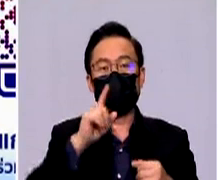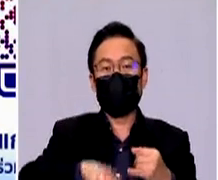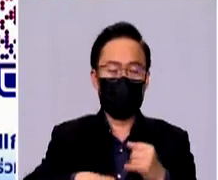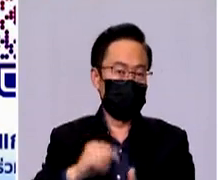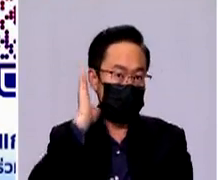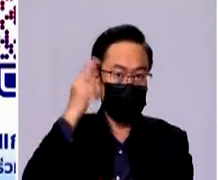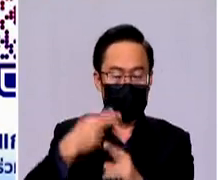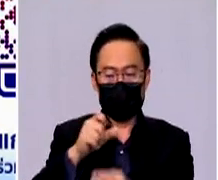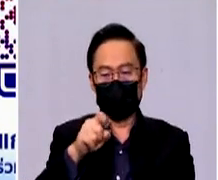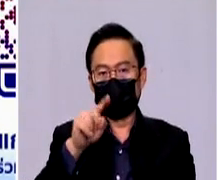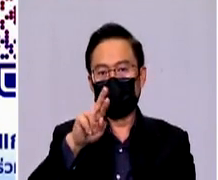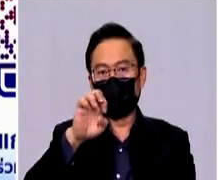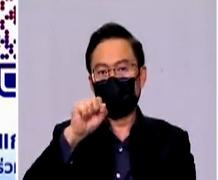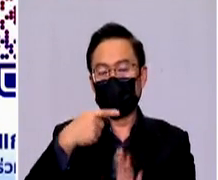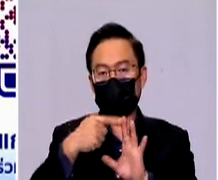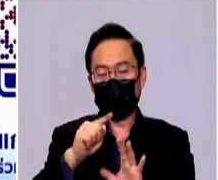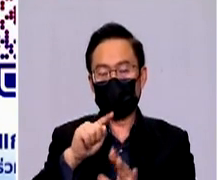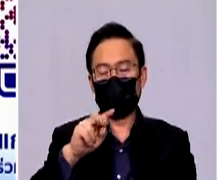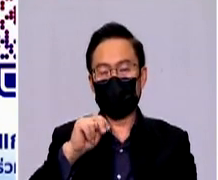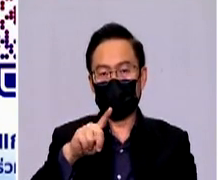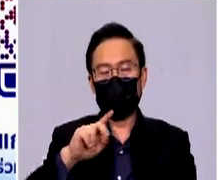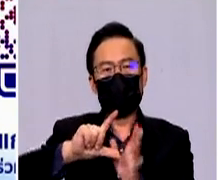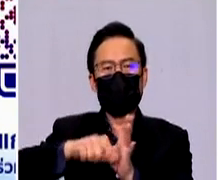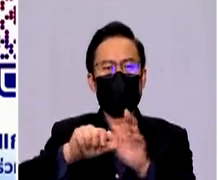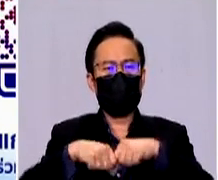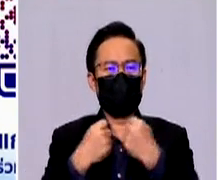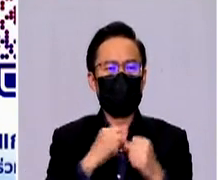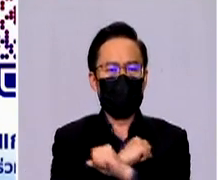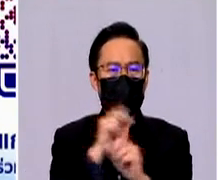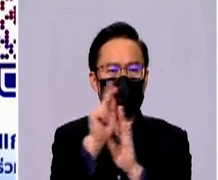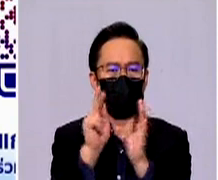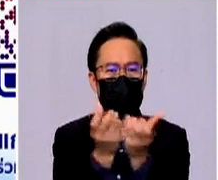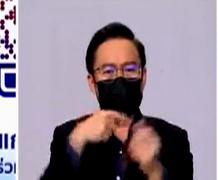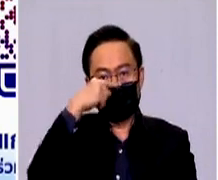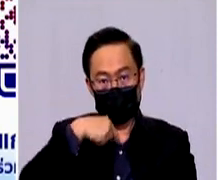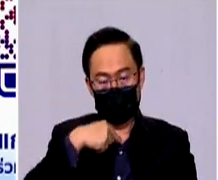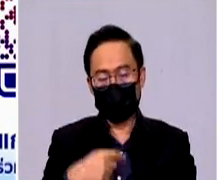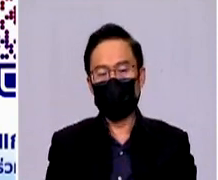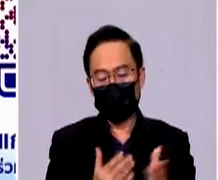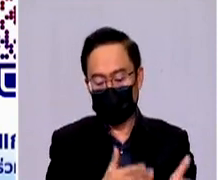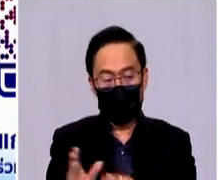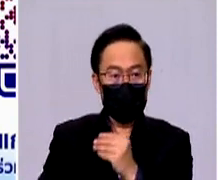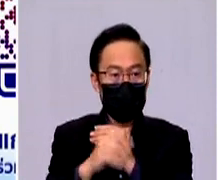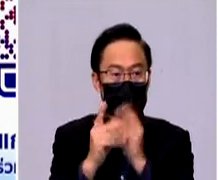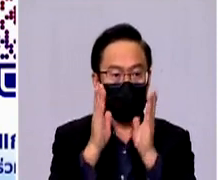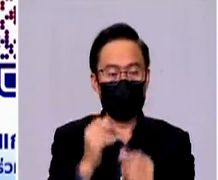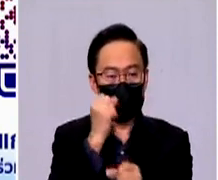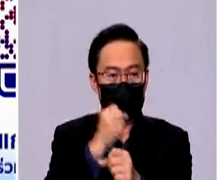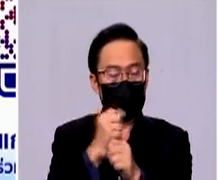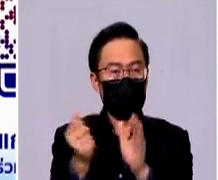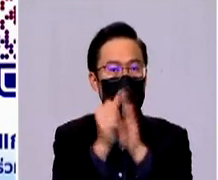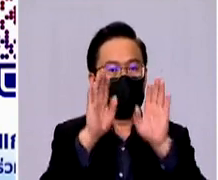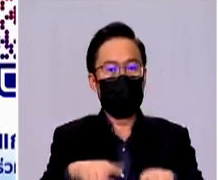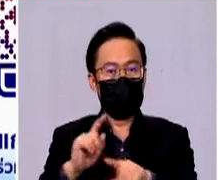ศรีสุวรรณจันยาเลขาธิการสมาคมองค์การพิทักษ์รัฐธรรมนูญไทยรวมทั้งล่าสุดนะคะได้เพิ่มนักวิชาการด้านสถาปัตยก